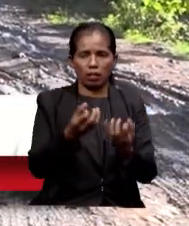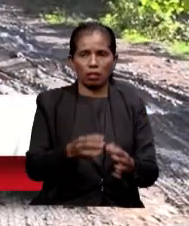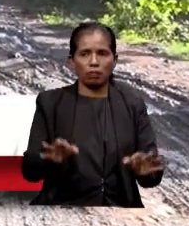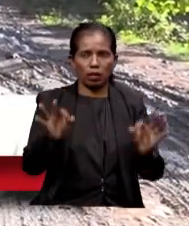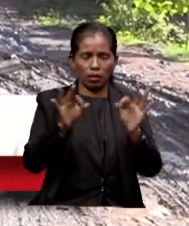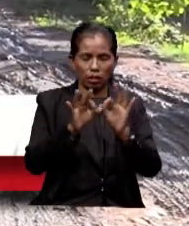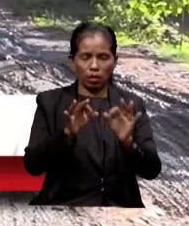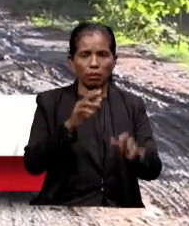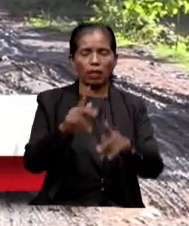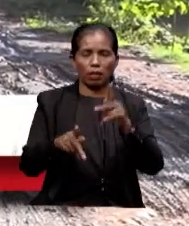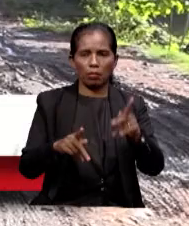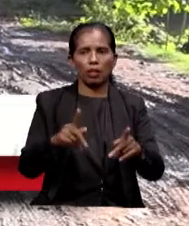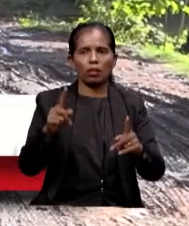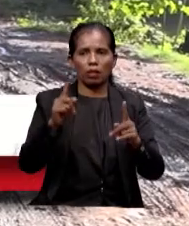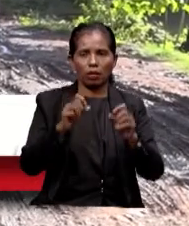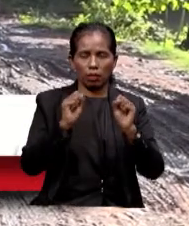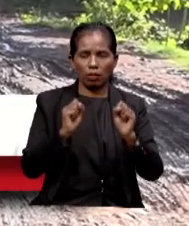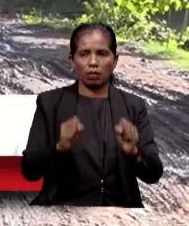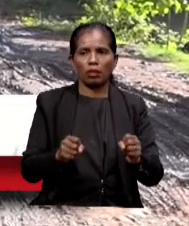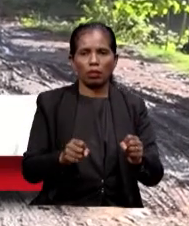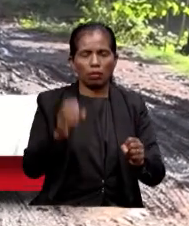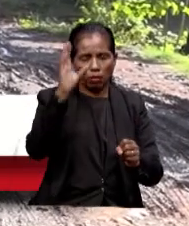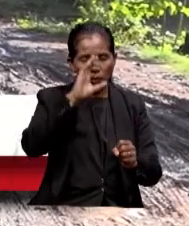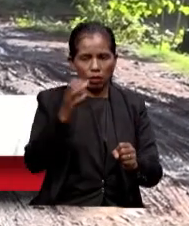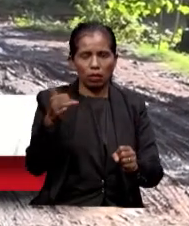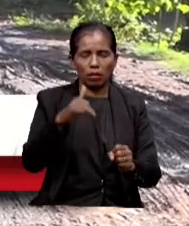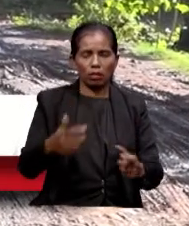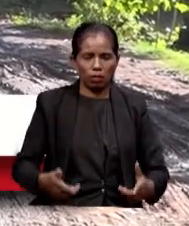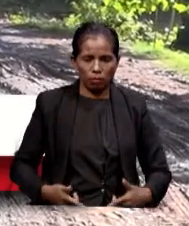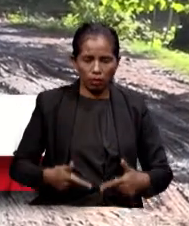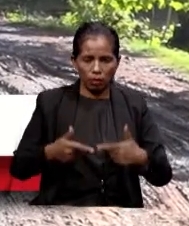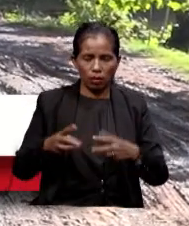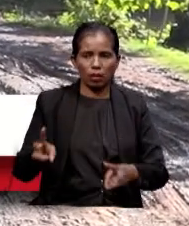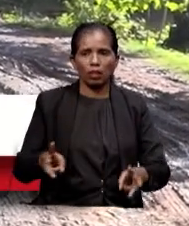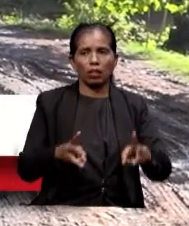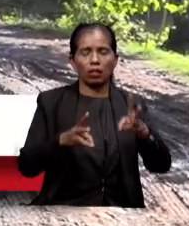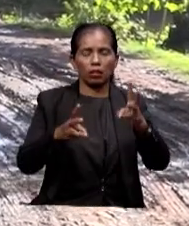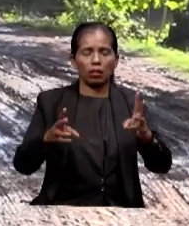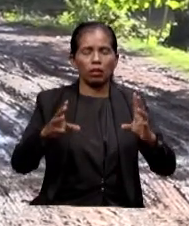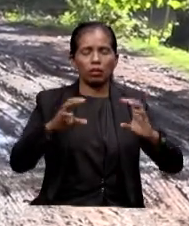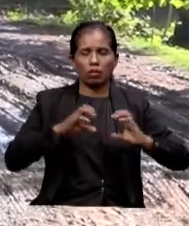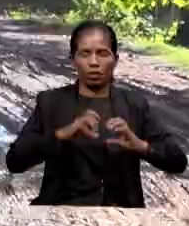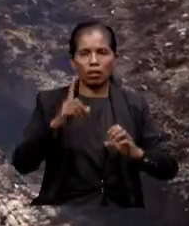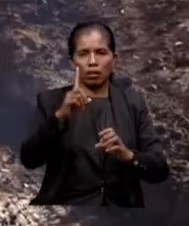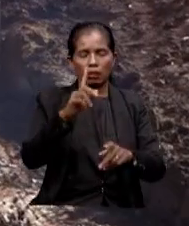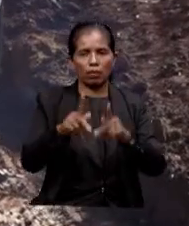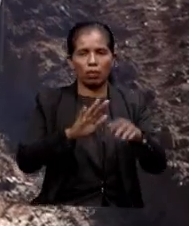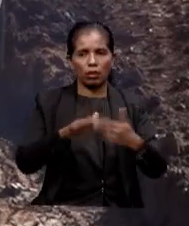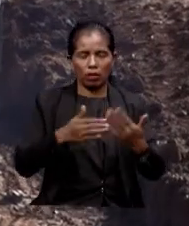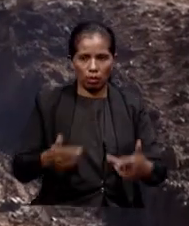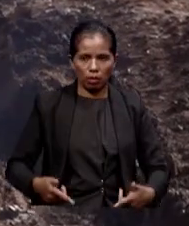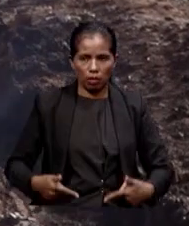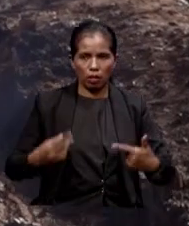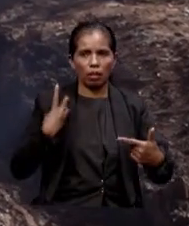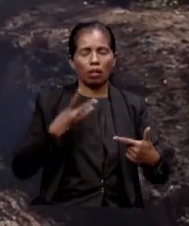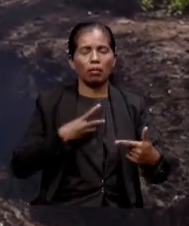ba komunidade atu beles bukas kerja Moris. Né dalan né hanes sam fuan ida ba komunidade ne Moris tomak. Ami komunidade